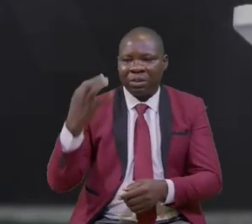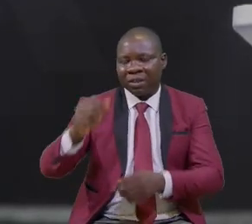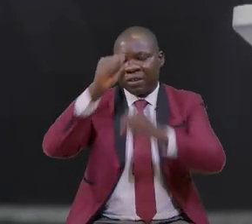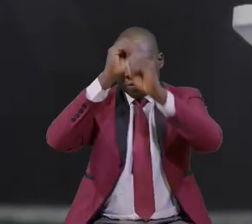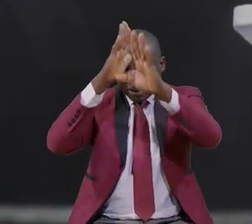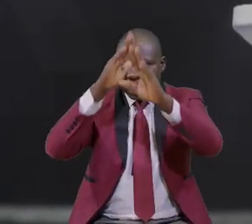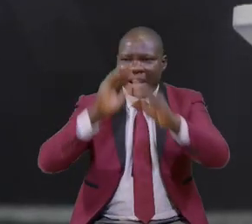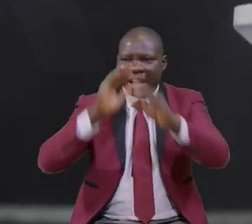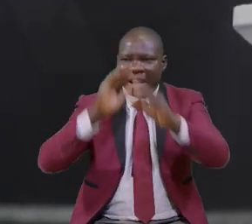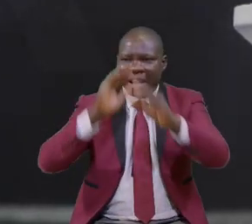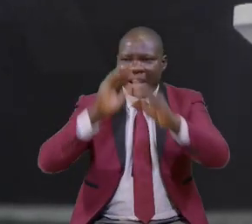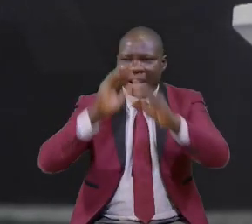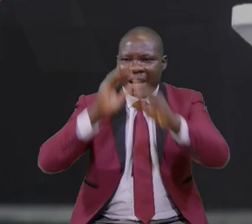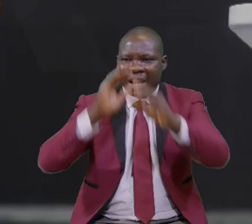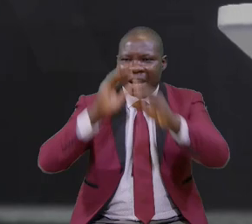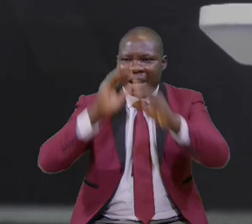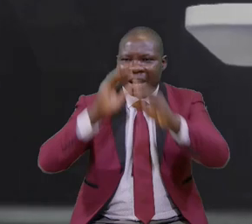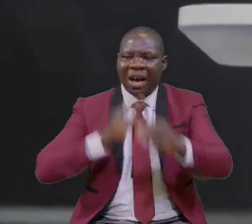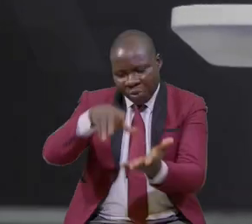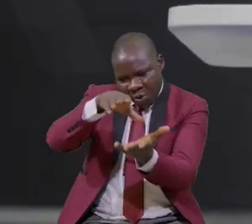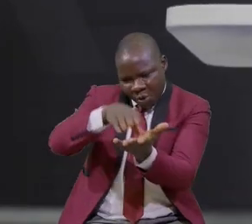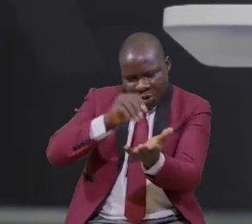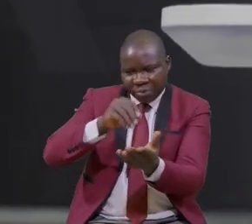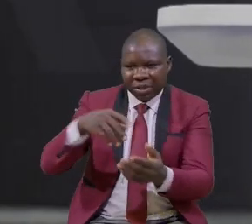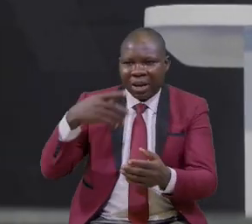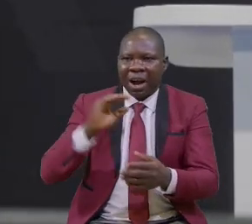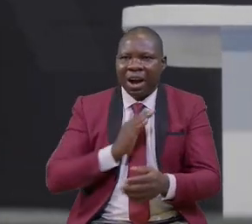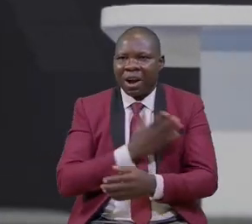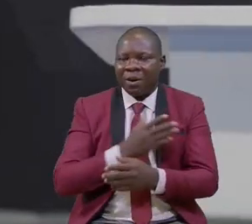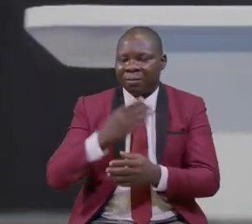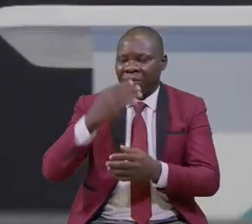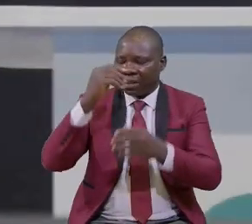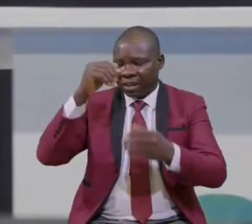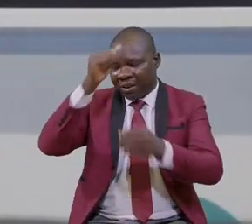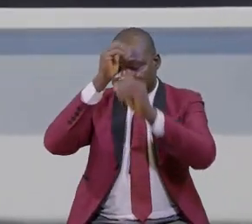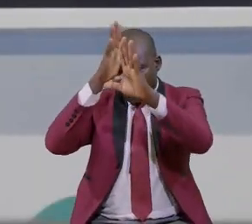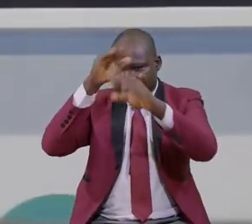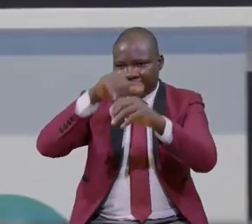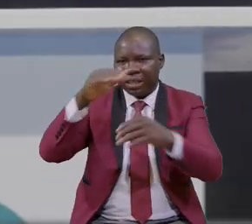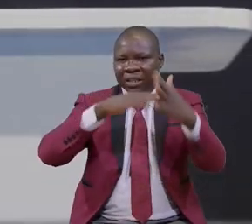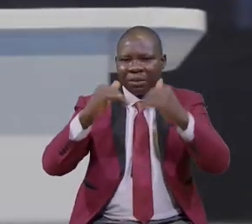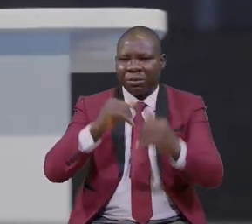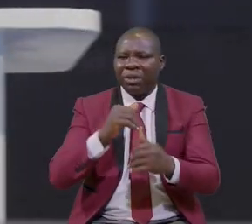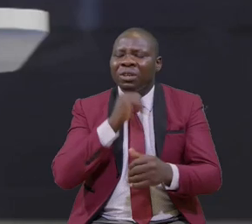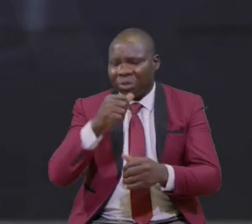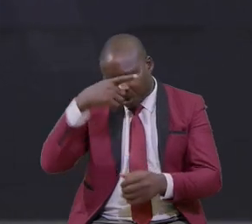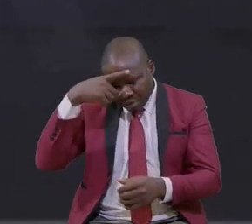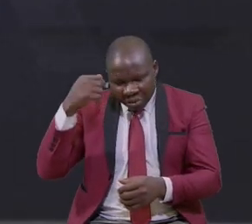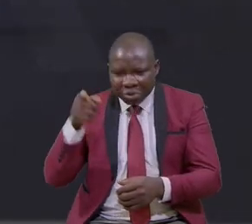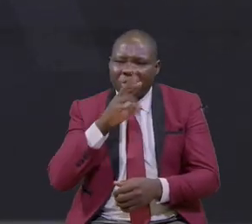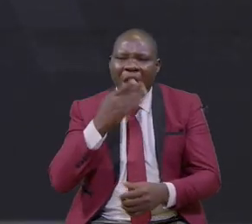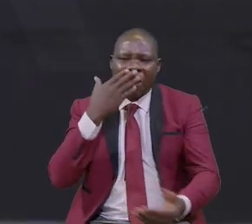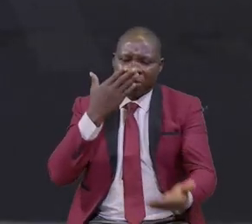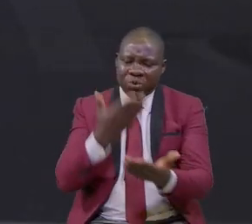de copier le Père qui est dans les cieux. Alors, ils nous achetaient ces cadeaux. Pas parce que tu étais bon, pas parce que tu